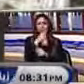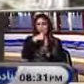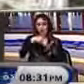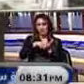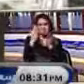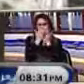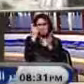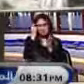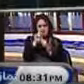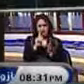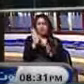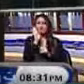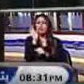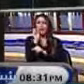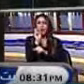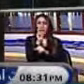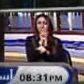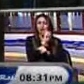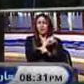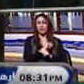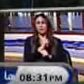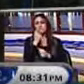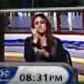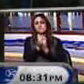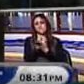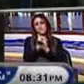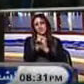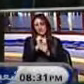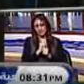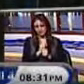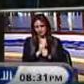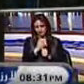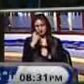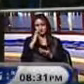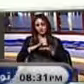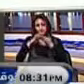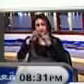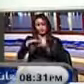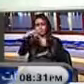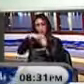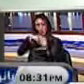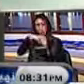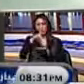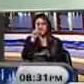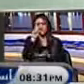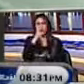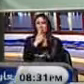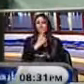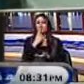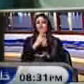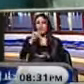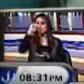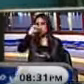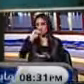تماما على محو الأمية. المحطة دي بتقوم بدور كبير، بتمد أهالي القرية وبالقرى المجاورة بماء نقي صالح